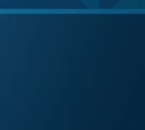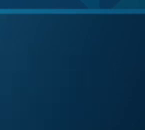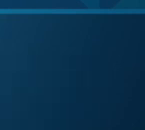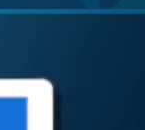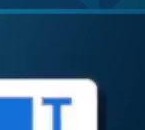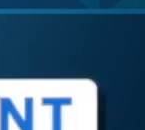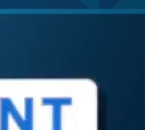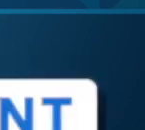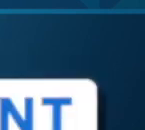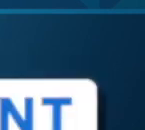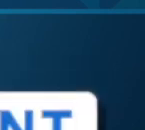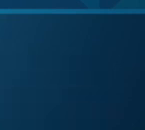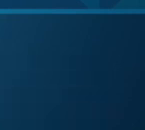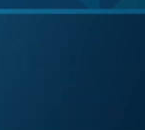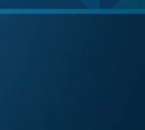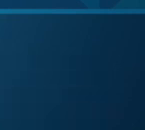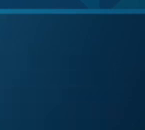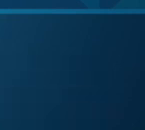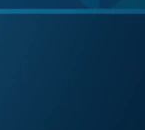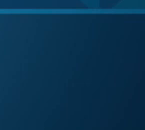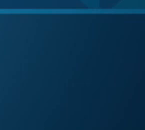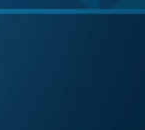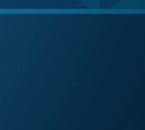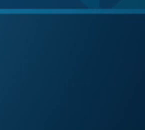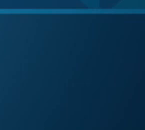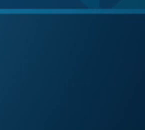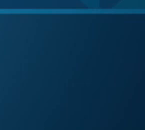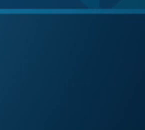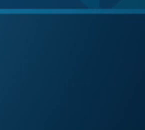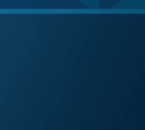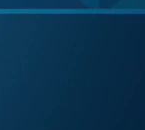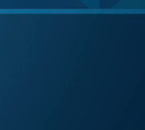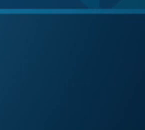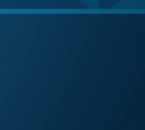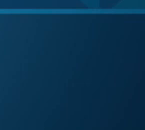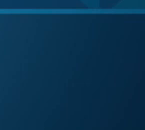notifikasaun. Fo komentario no fahitutang ba media sosial siraseluk.